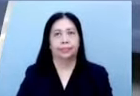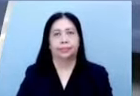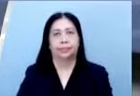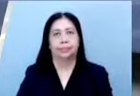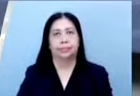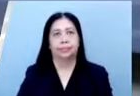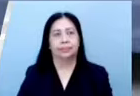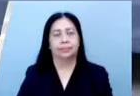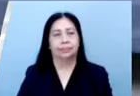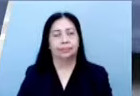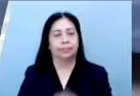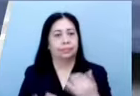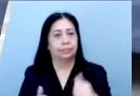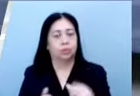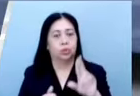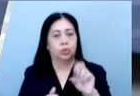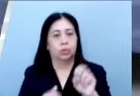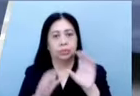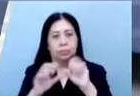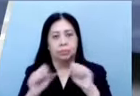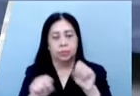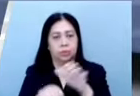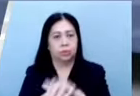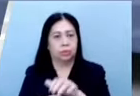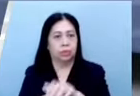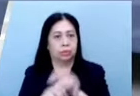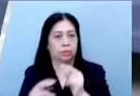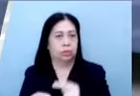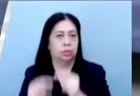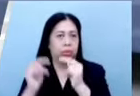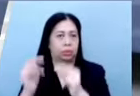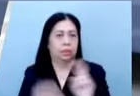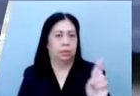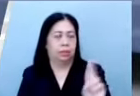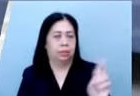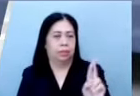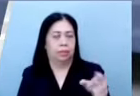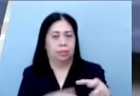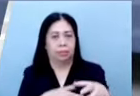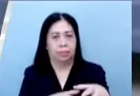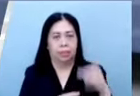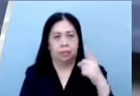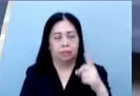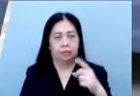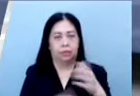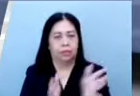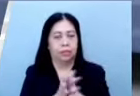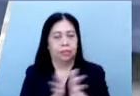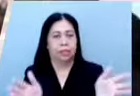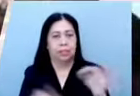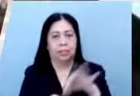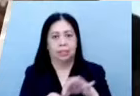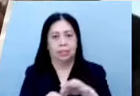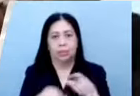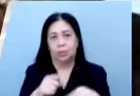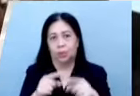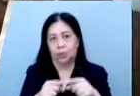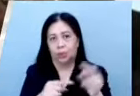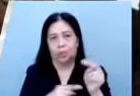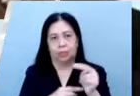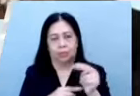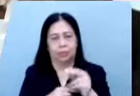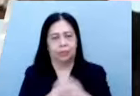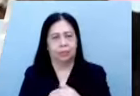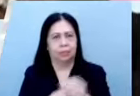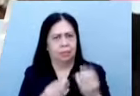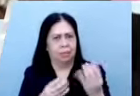Nanaig si dating US President Donald Trump sa nominasyon ng Republican Party para sa general election sa Nobyembre. Nakakuha ng pinakamaraming boto si